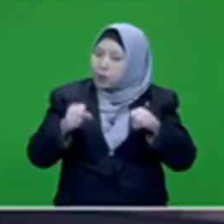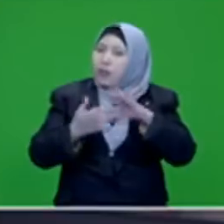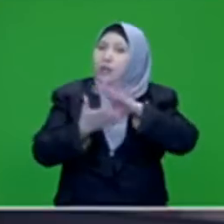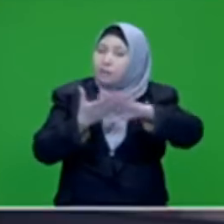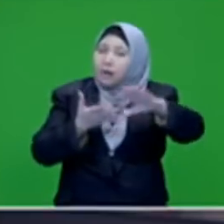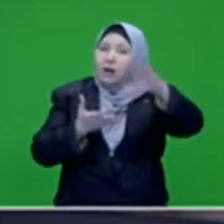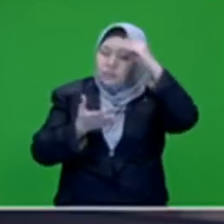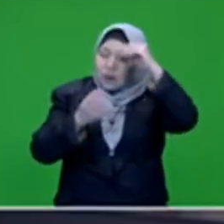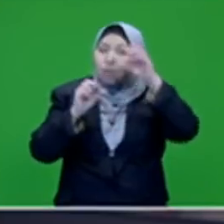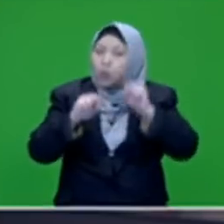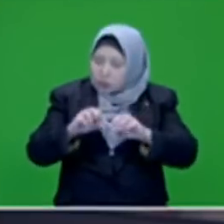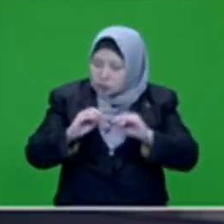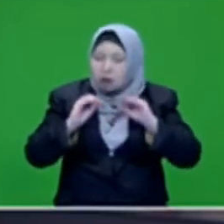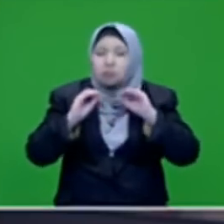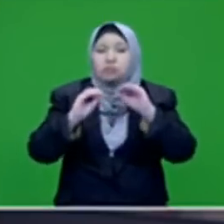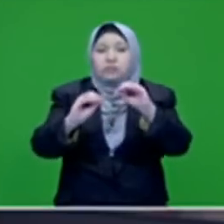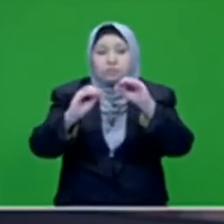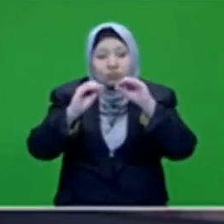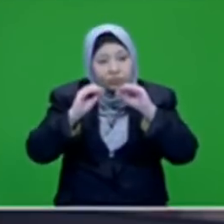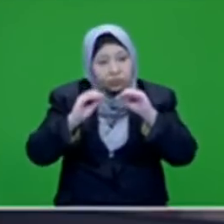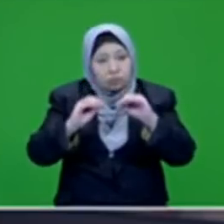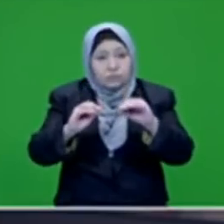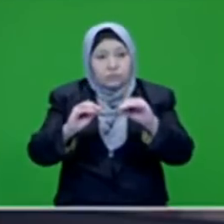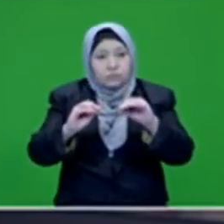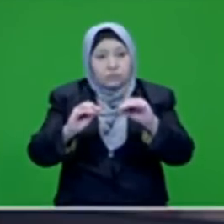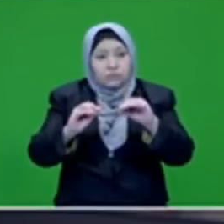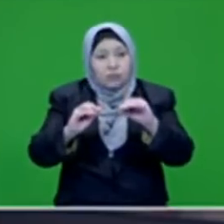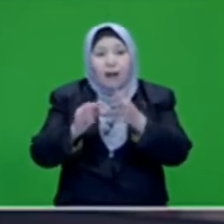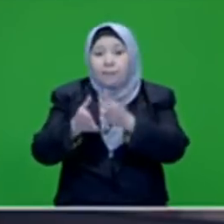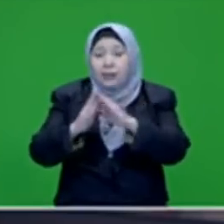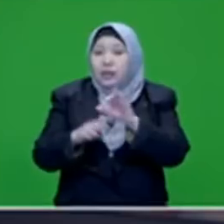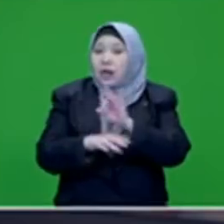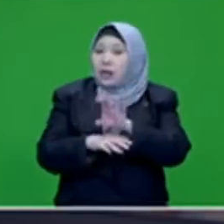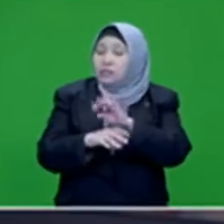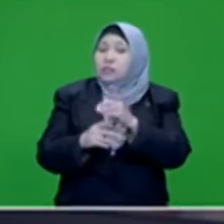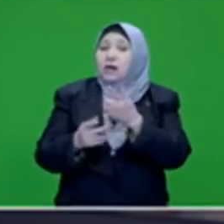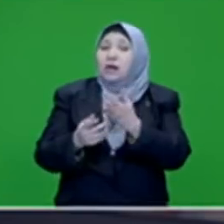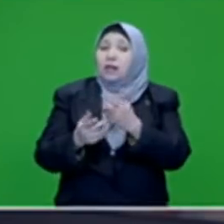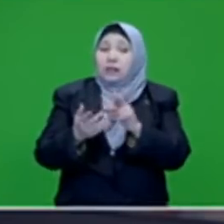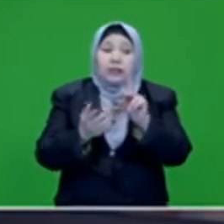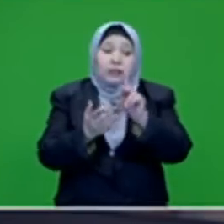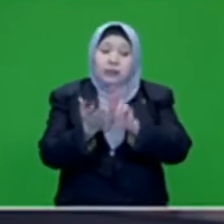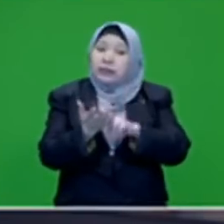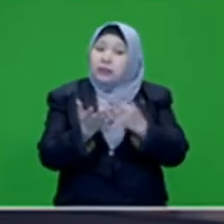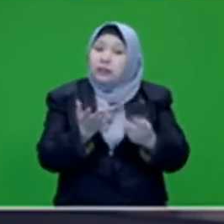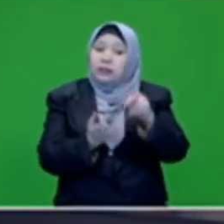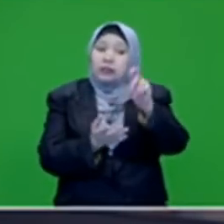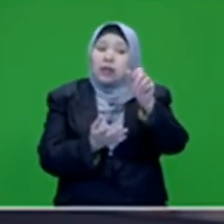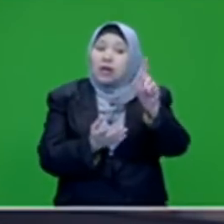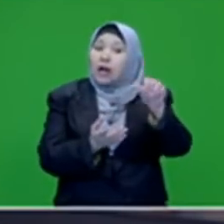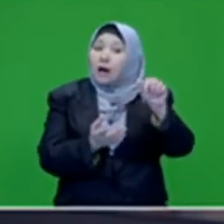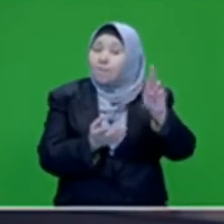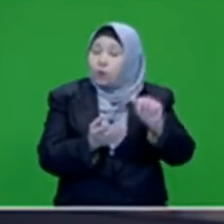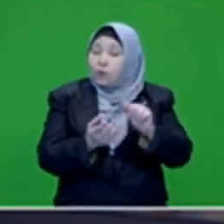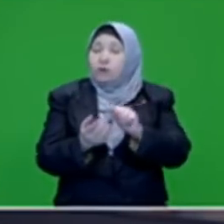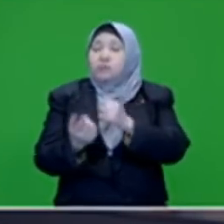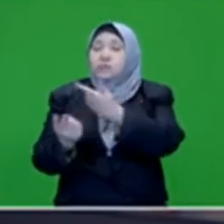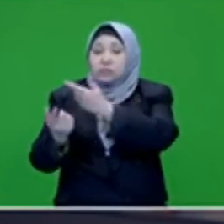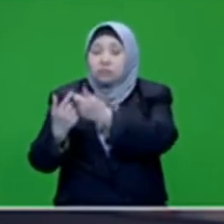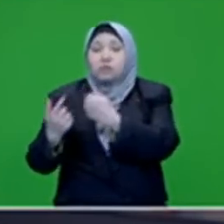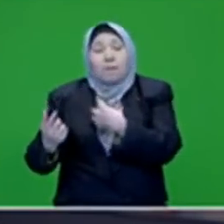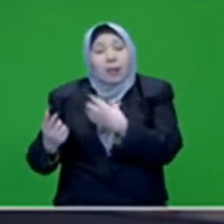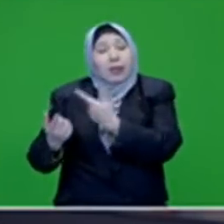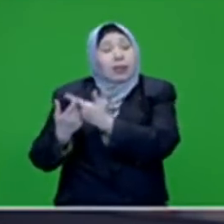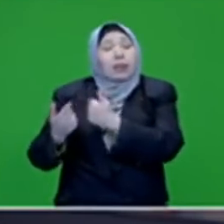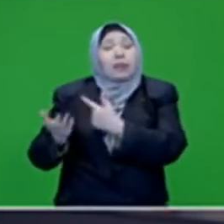ia diajarkan. Meminta nasihat dan juga komentar tadabur daripada Al-Fadil Ustaz Dr. Farid Ravi.